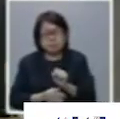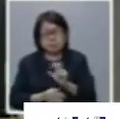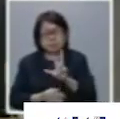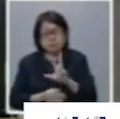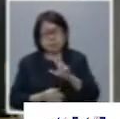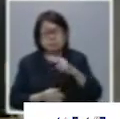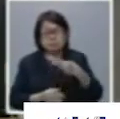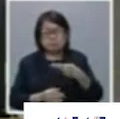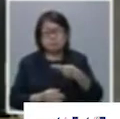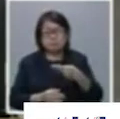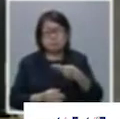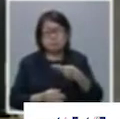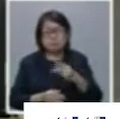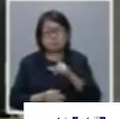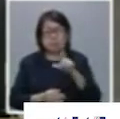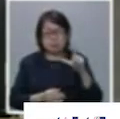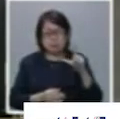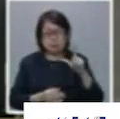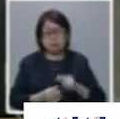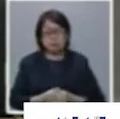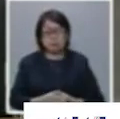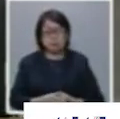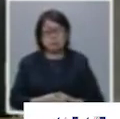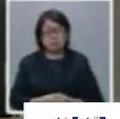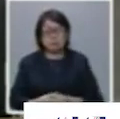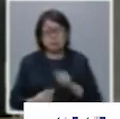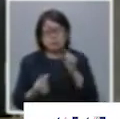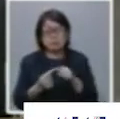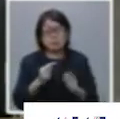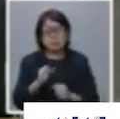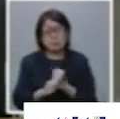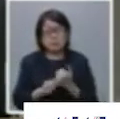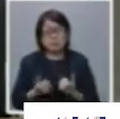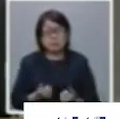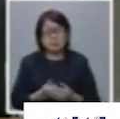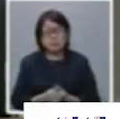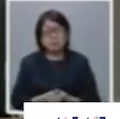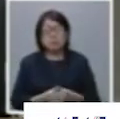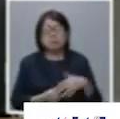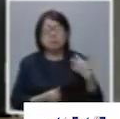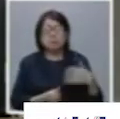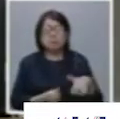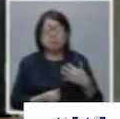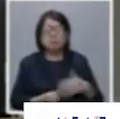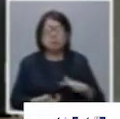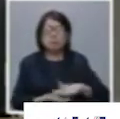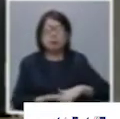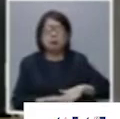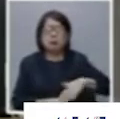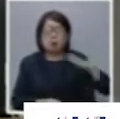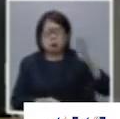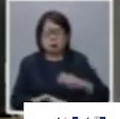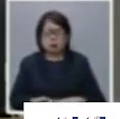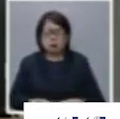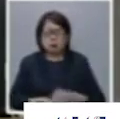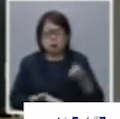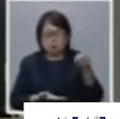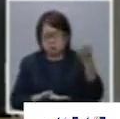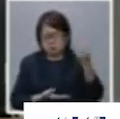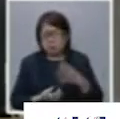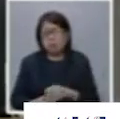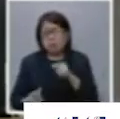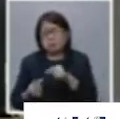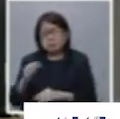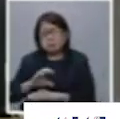3,230,000 ล้านบาทสำหรับปีนี้ด้วยมากมายมหาศาลถ้านำไปใช้โครงการ